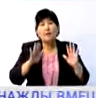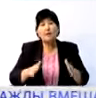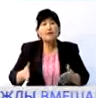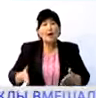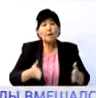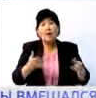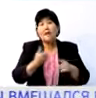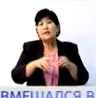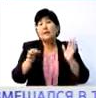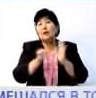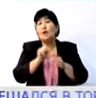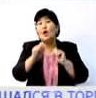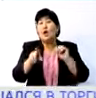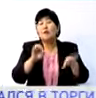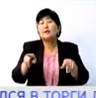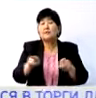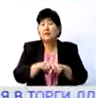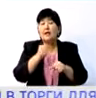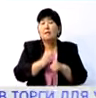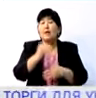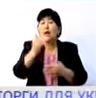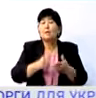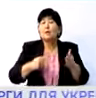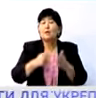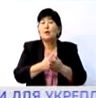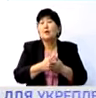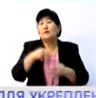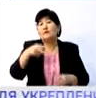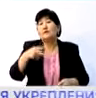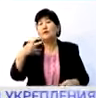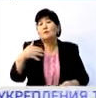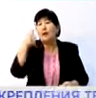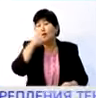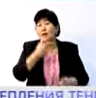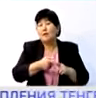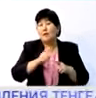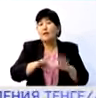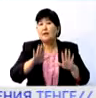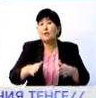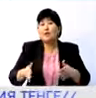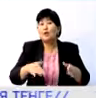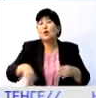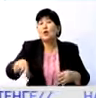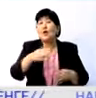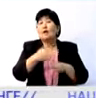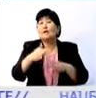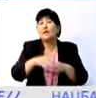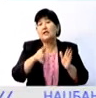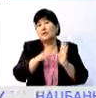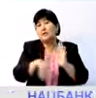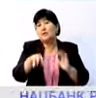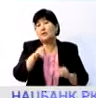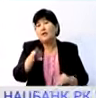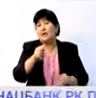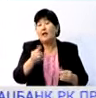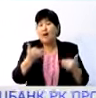дорогам. С этой целью поручено продлить программу «Нурлы жол» до 2025 года. Прежде на местные дороги в регионах выделялось 70 миллиардов